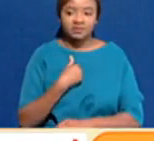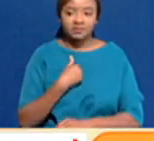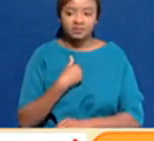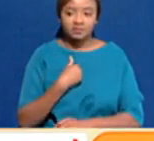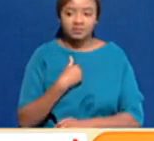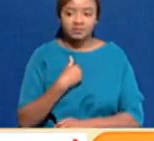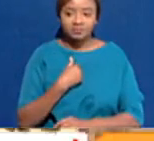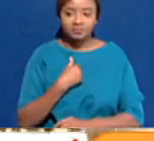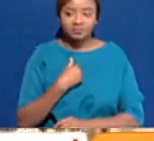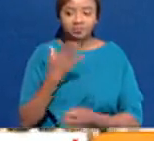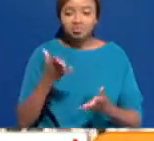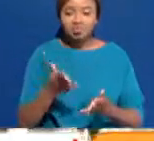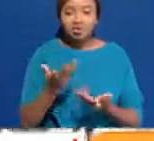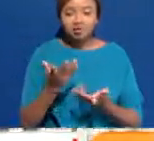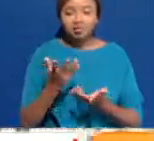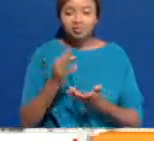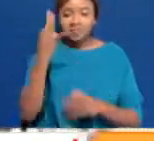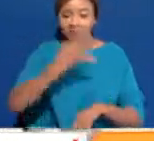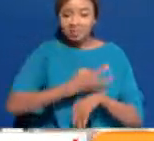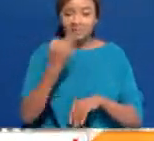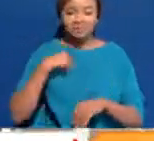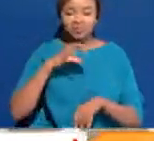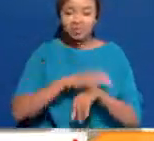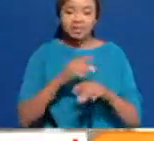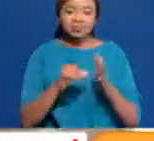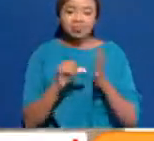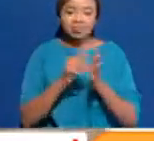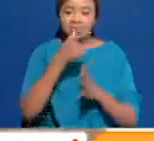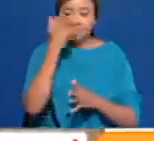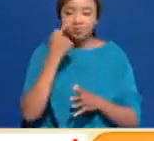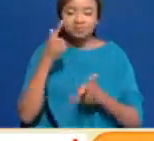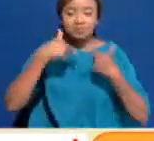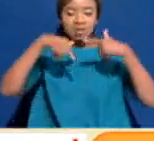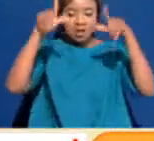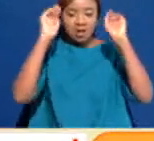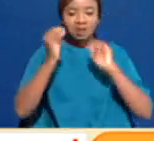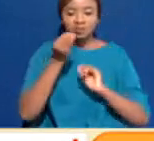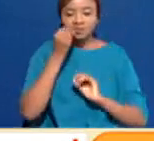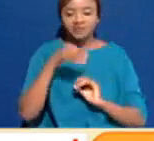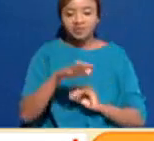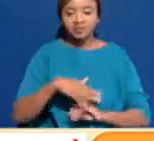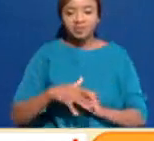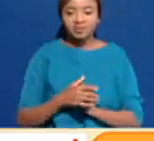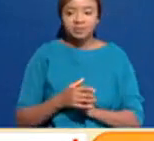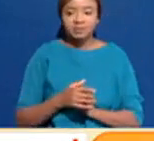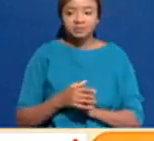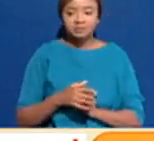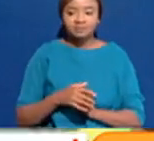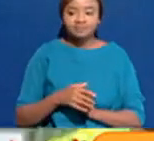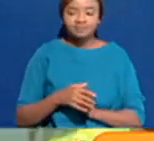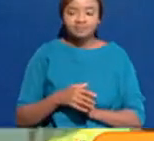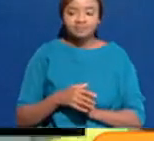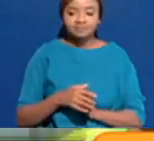ambaye tumepata vita kubwa kwa mbandi ya malisho ya ng'ombe. Na nafikiri kulingana na vile iko naona mambo haya ndio